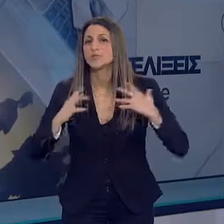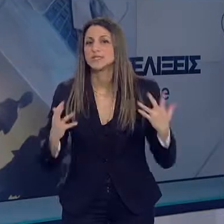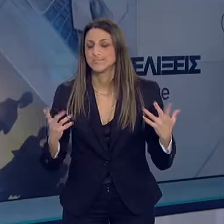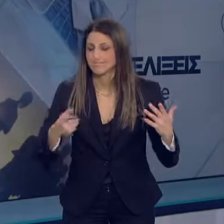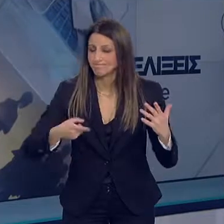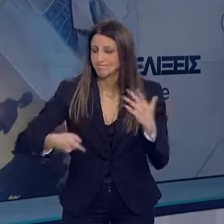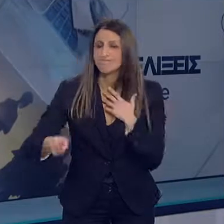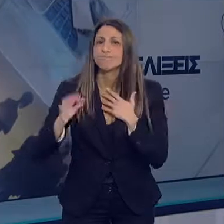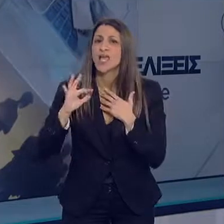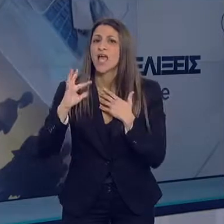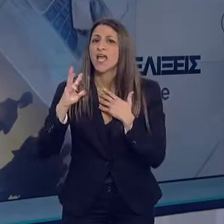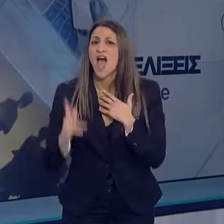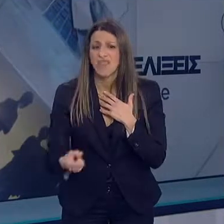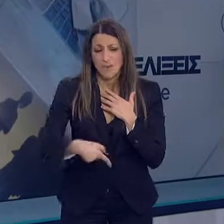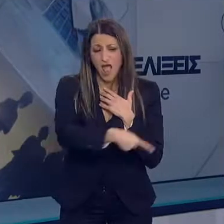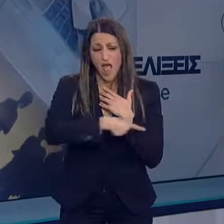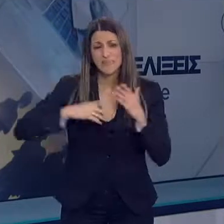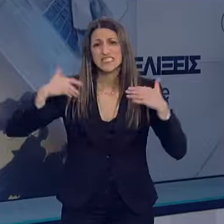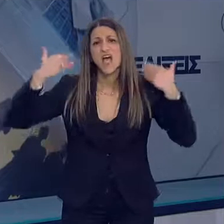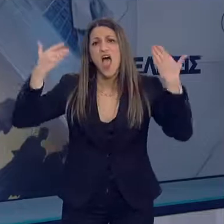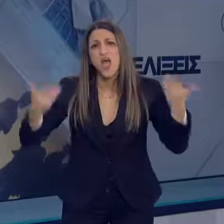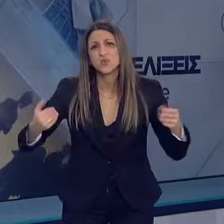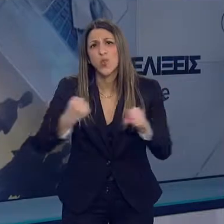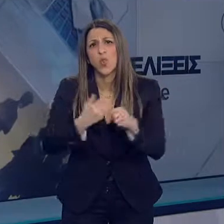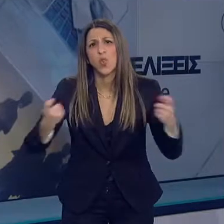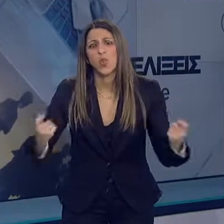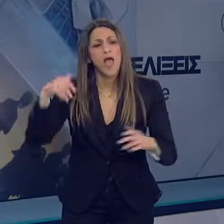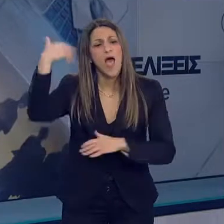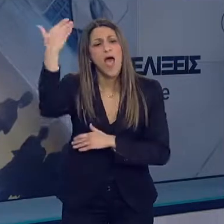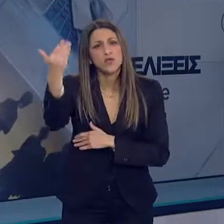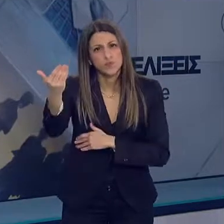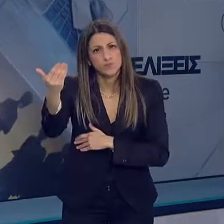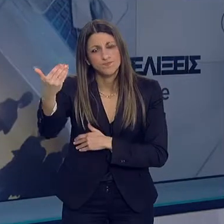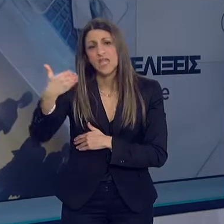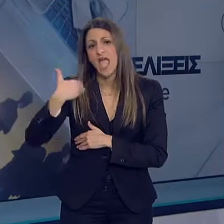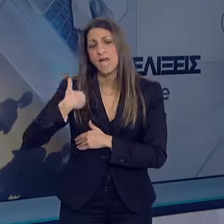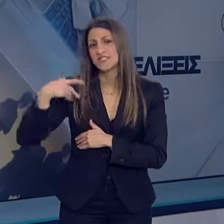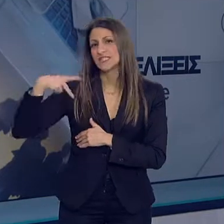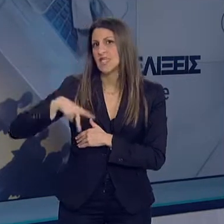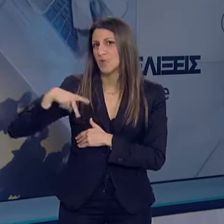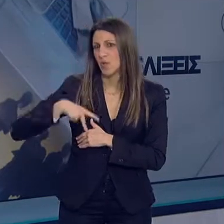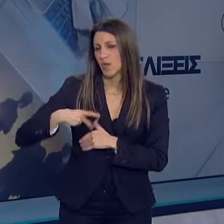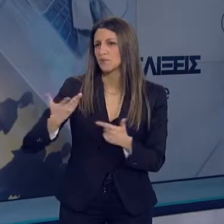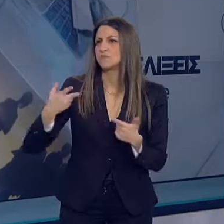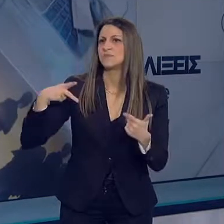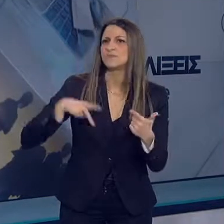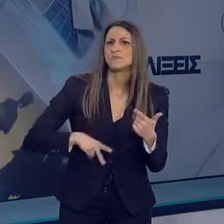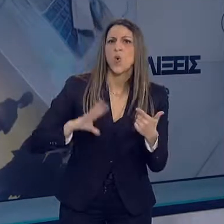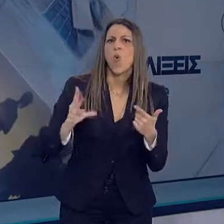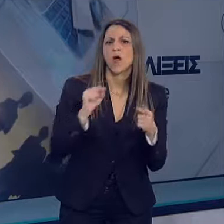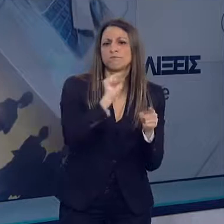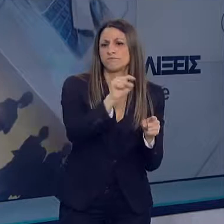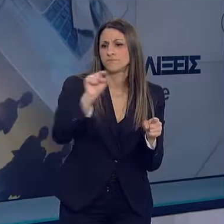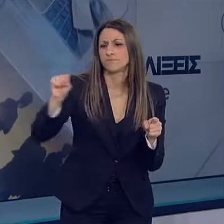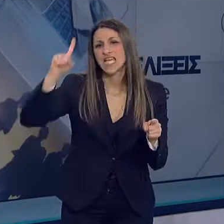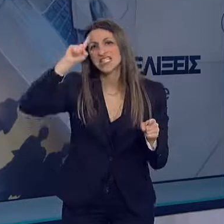καθημερινά βρισκόμαστε έξω, στο πεδίο, τόσο στη Γενική Γραμματεία Πολιτικής Προστασίας όσο και σε όλες τις δομές του κράτους, να σας διαβεβαιώσω ότι